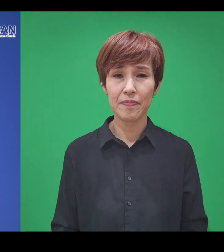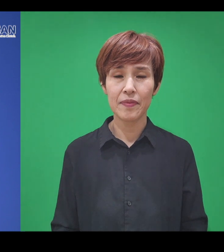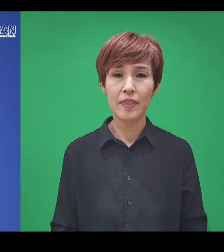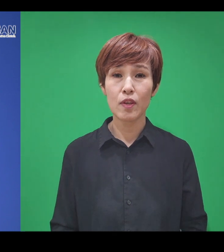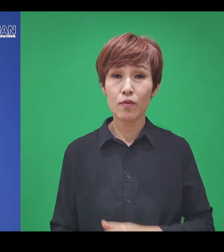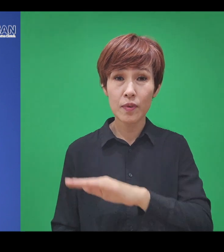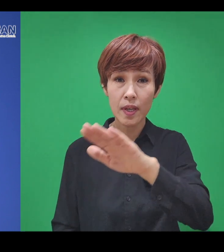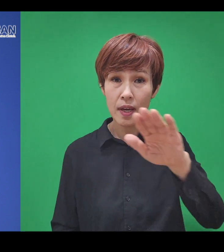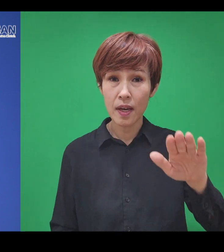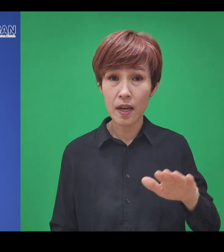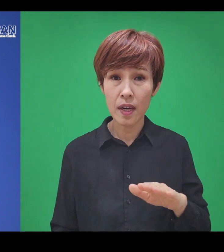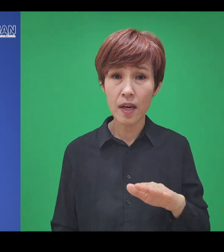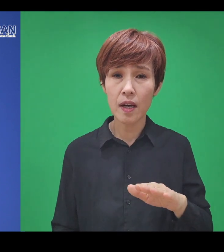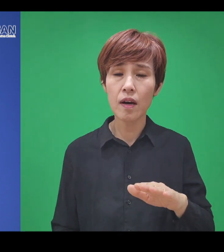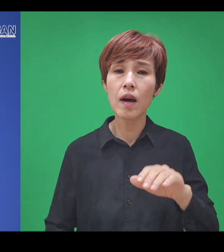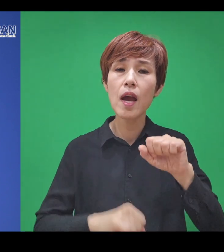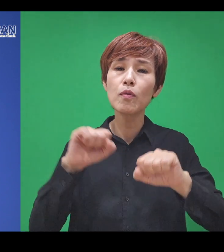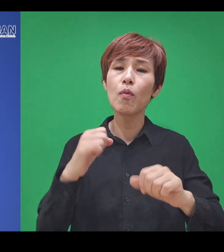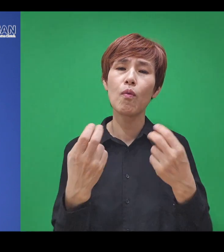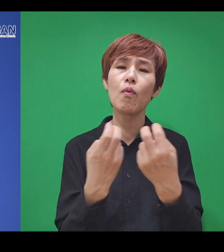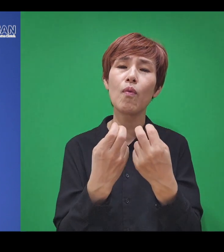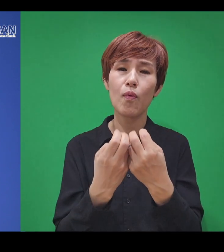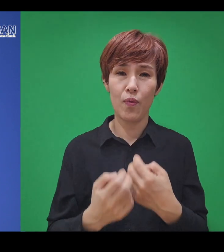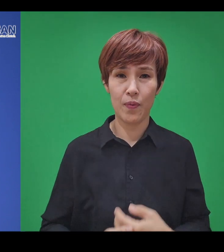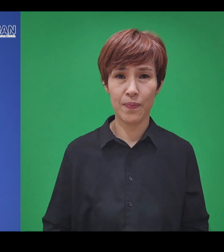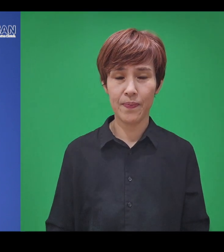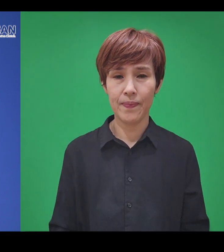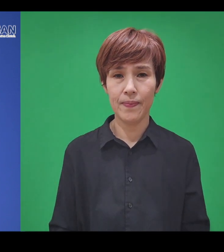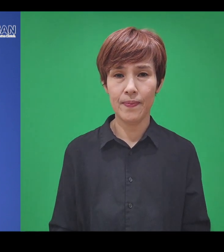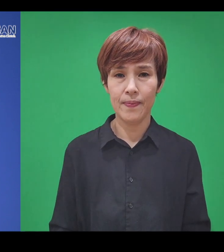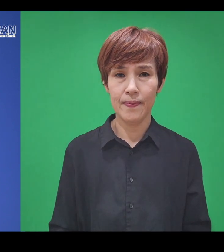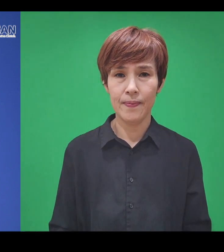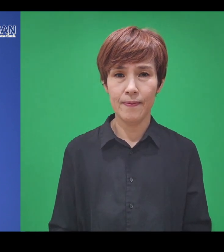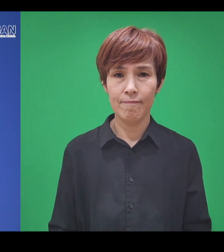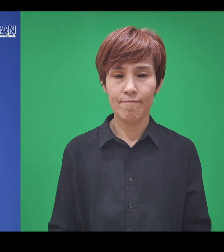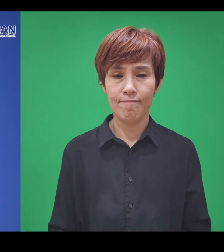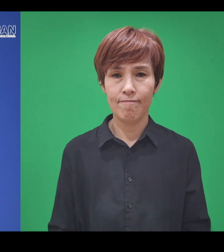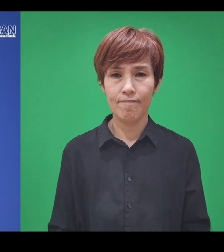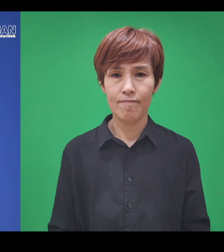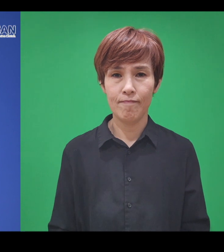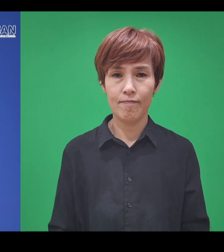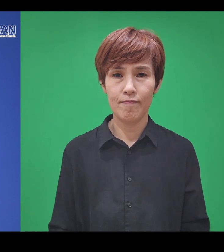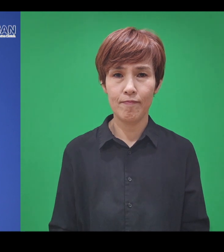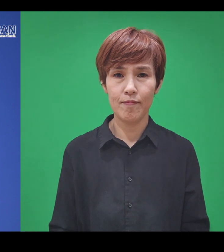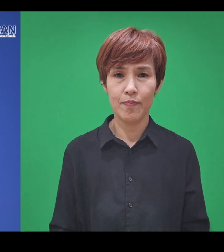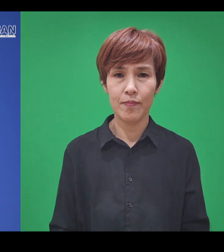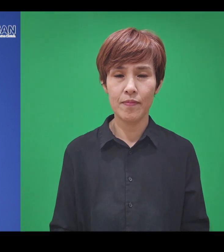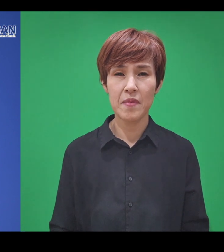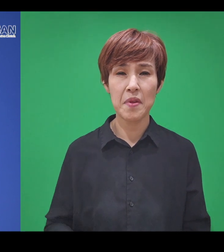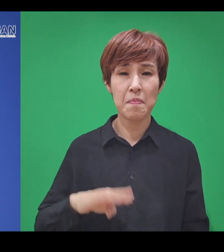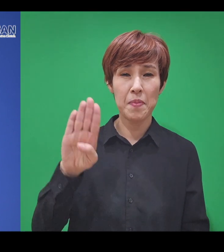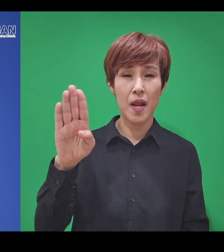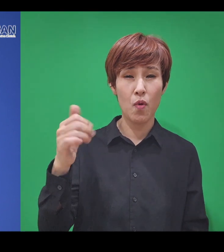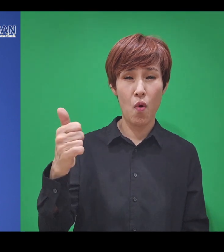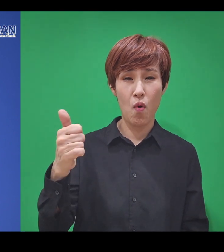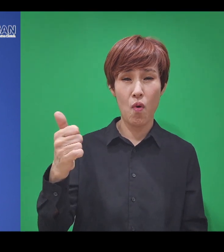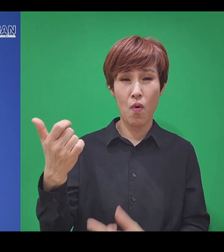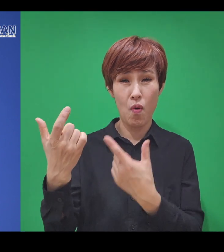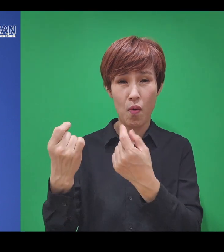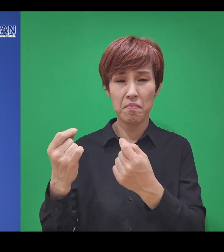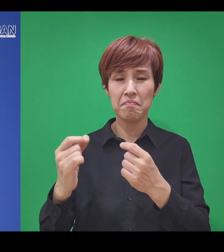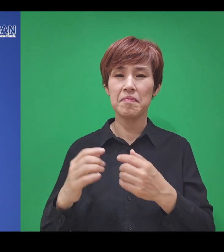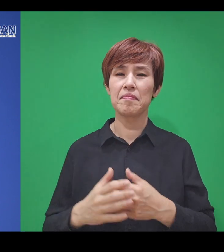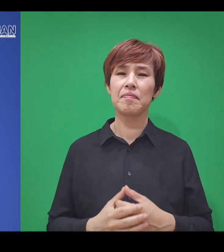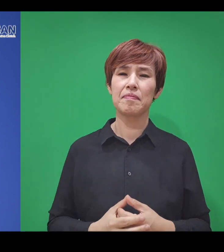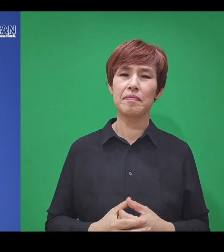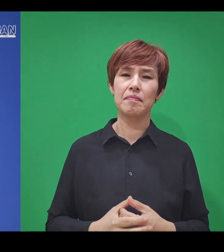믿는 우리가 어떻게 하면 좋을까요? 여전히 우리는 또다시 빌라도라는 세상 앞에 설